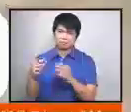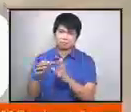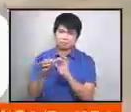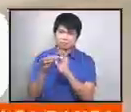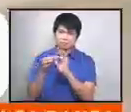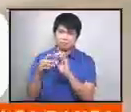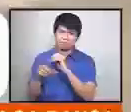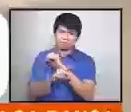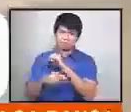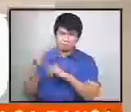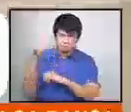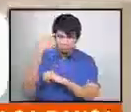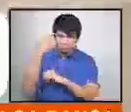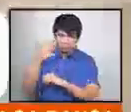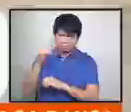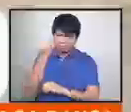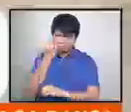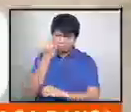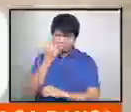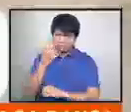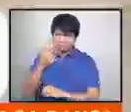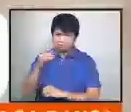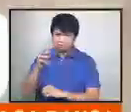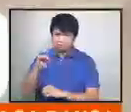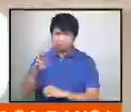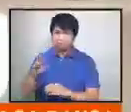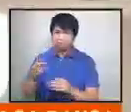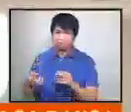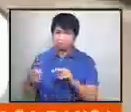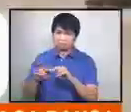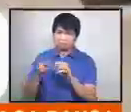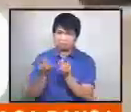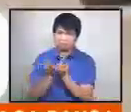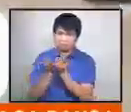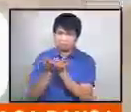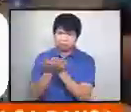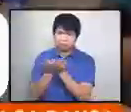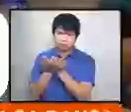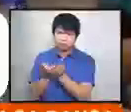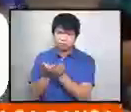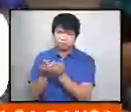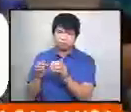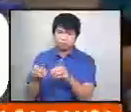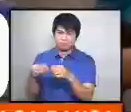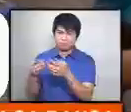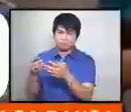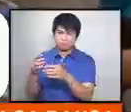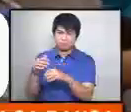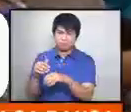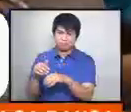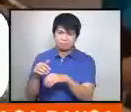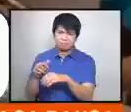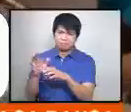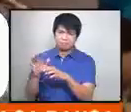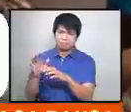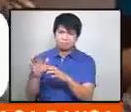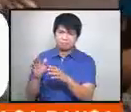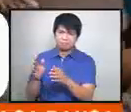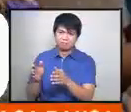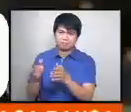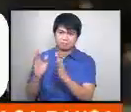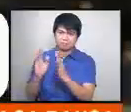at Guimaras para madagdagan ang mga ro-ro vessel. Nagbigay na rin ang ayuda ang Philippine Navy at Philippine Coast Guard sa